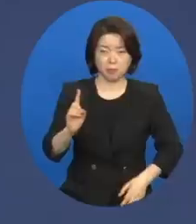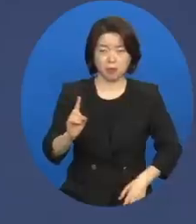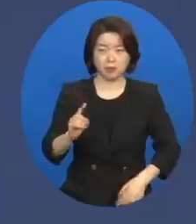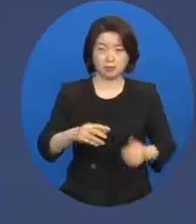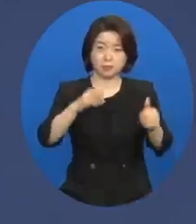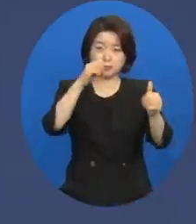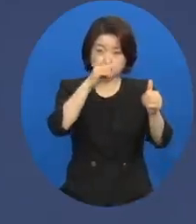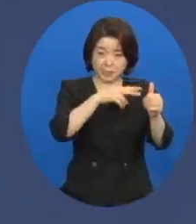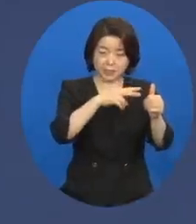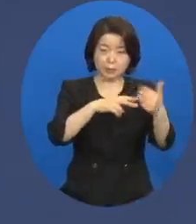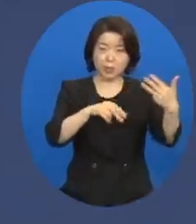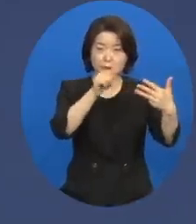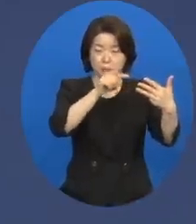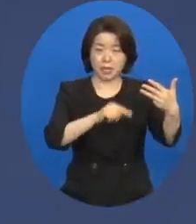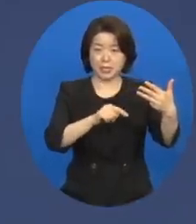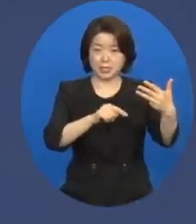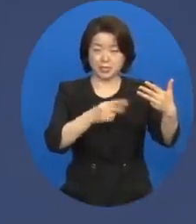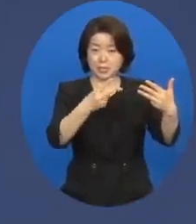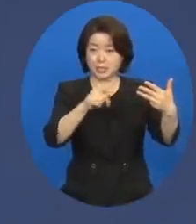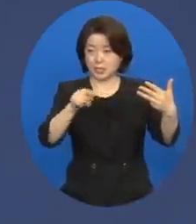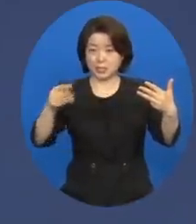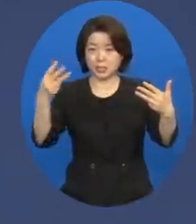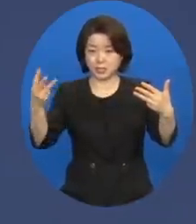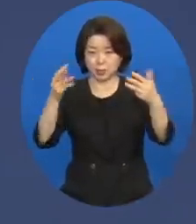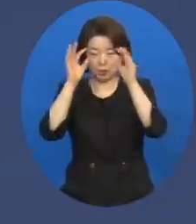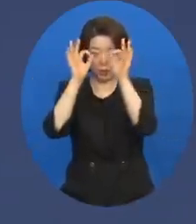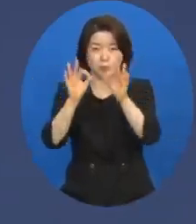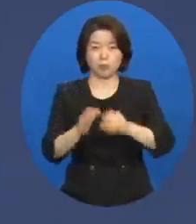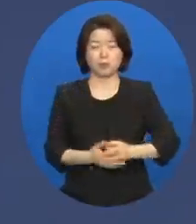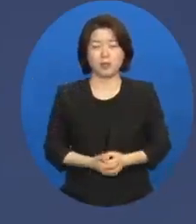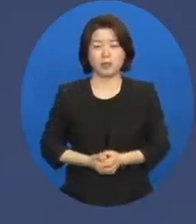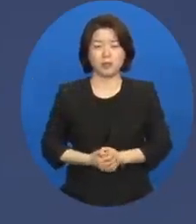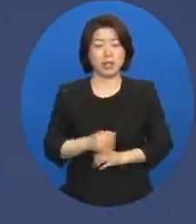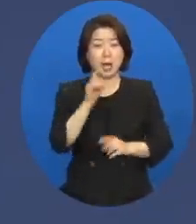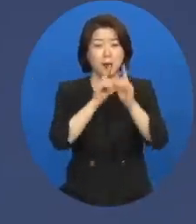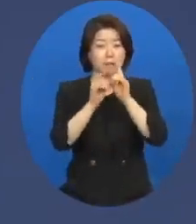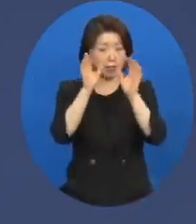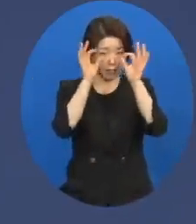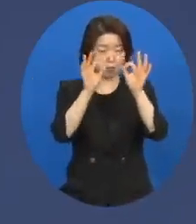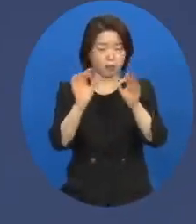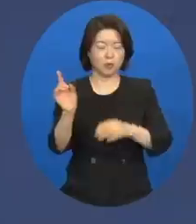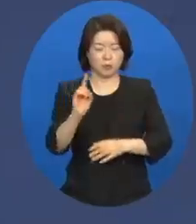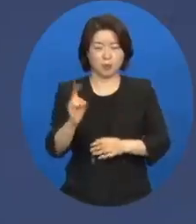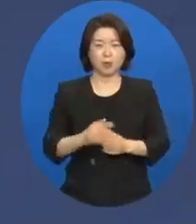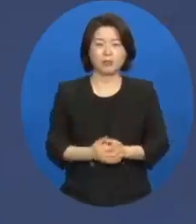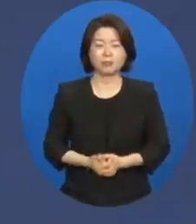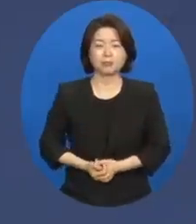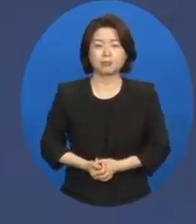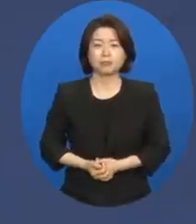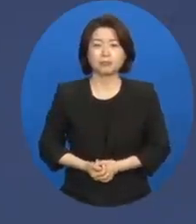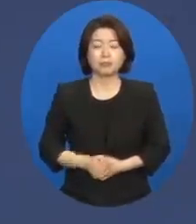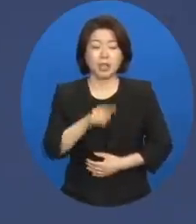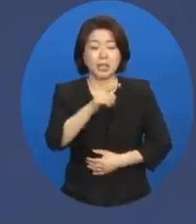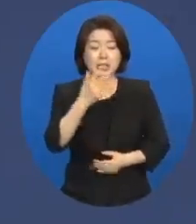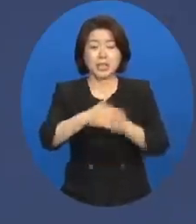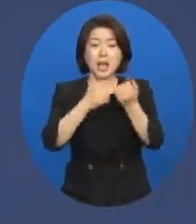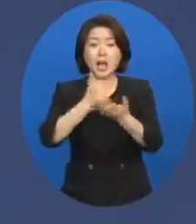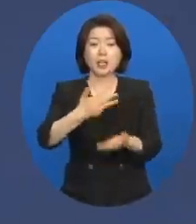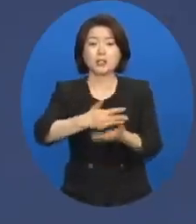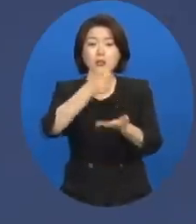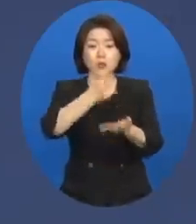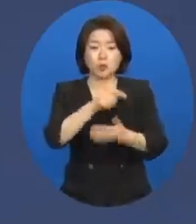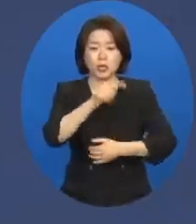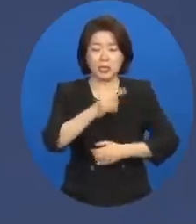신명기 8장 2절부터 3절에 보면요, 이런 말씀이 있습니다. 내 하나님 여호와께서